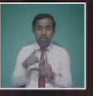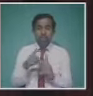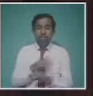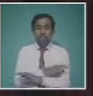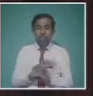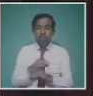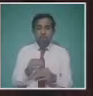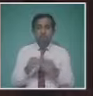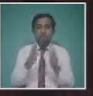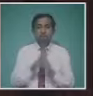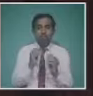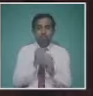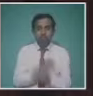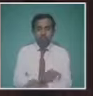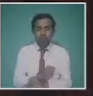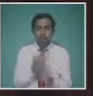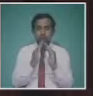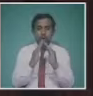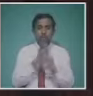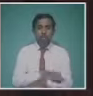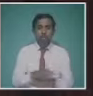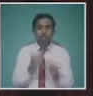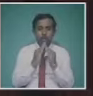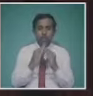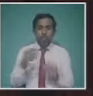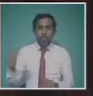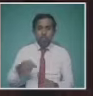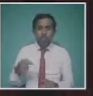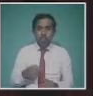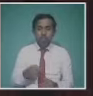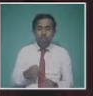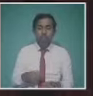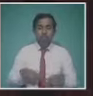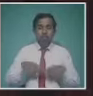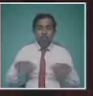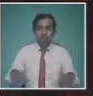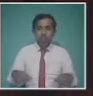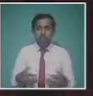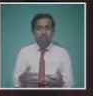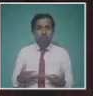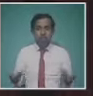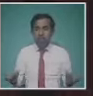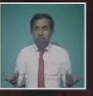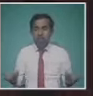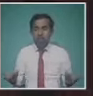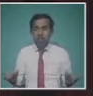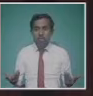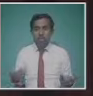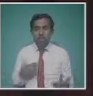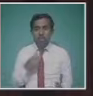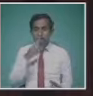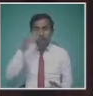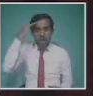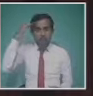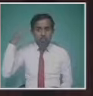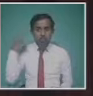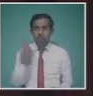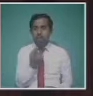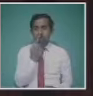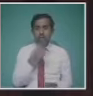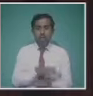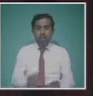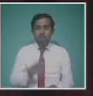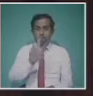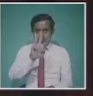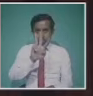ක්‍රමයේම සදාගෙන වැටිලා අද පාසල් දරුවට පාසලට එන්න පාසලට විදන් ගන්න පුළුවන් කමක් නැහැ මට එක අම්ම කෙනෙක් කියනවා දරුවෝ තුන්